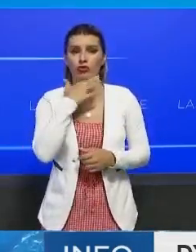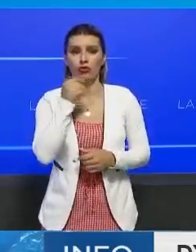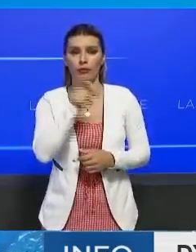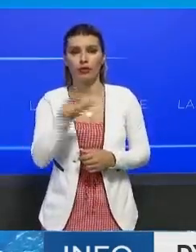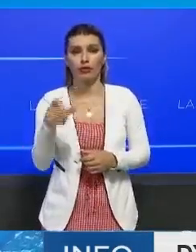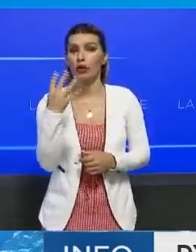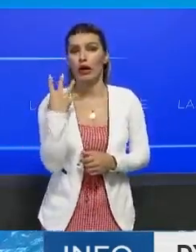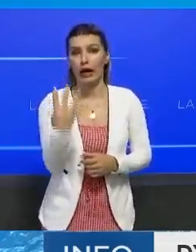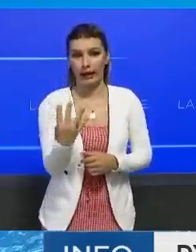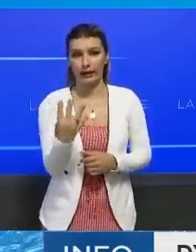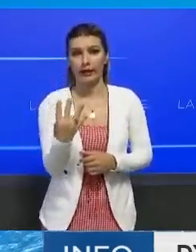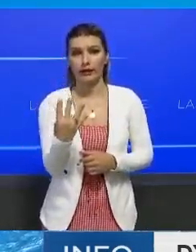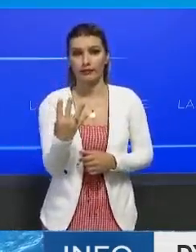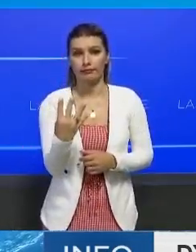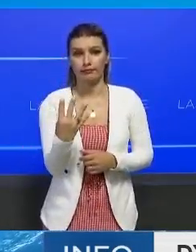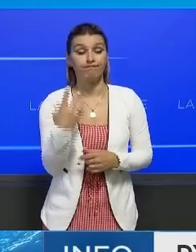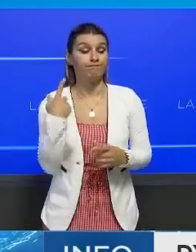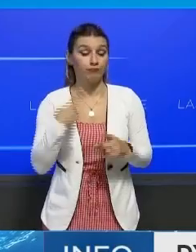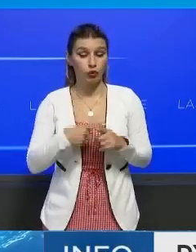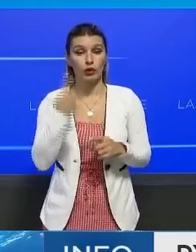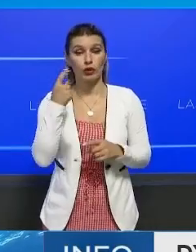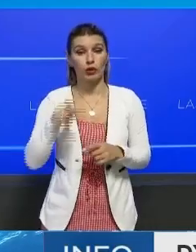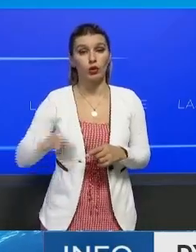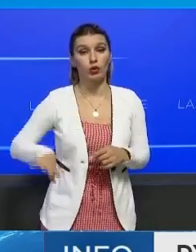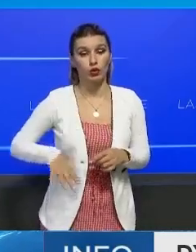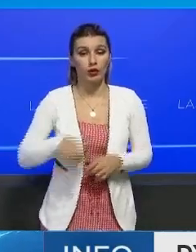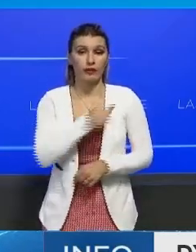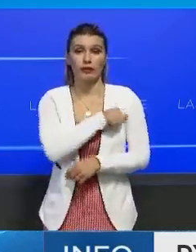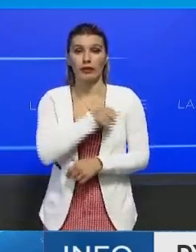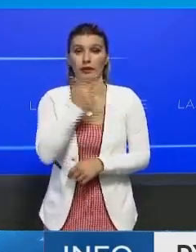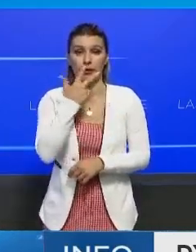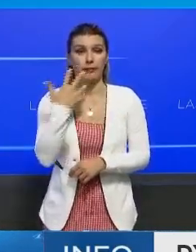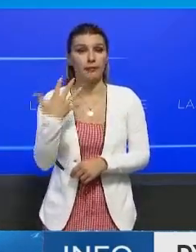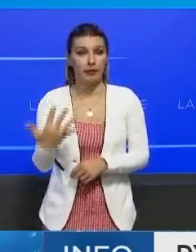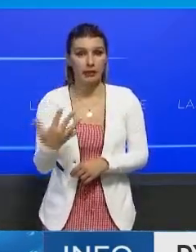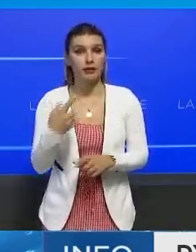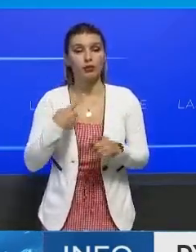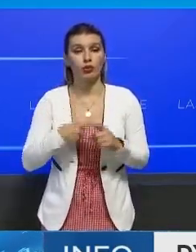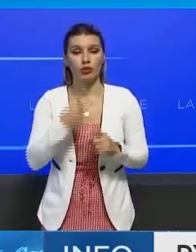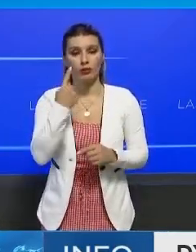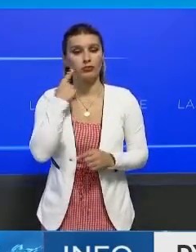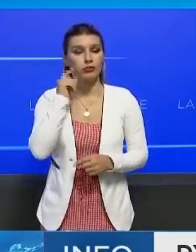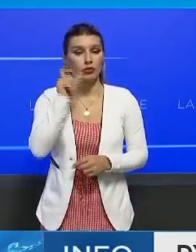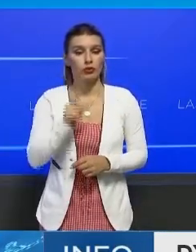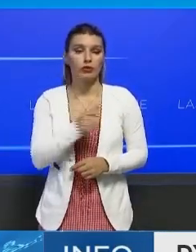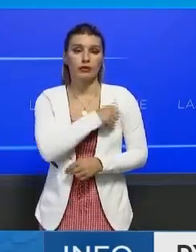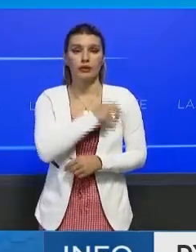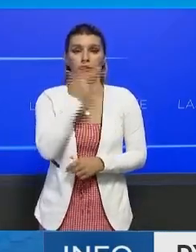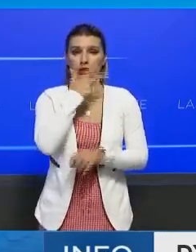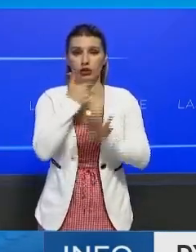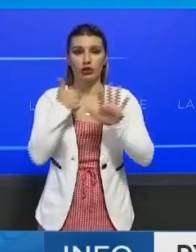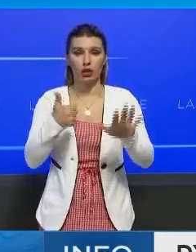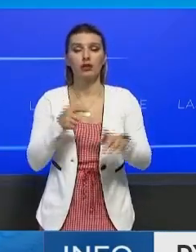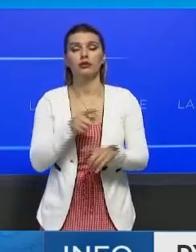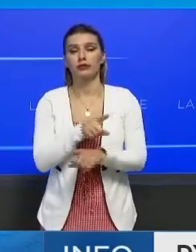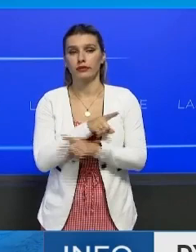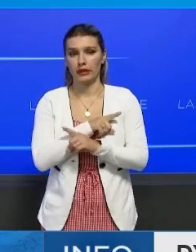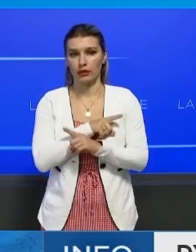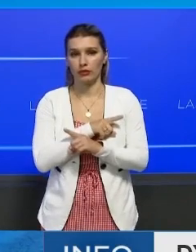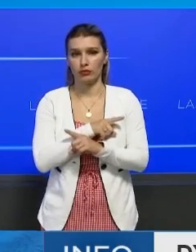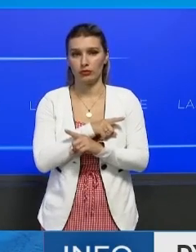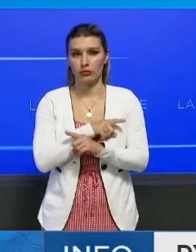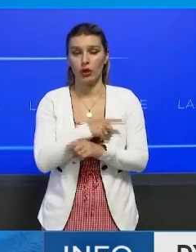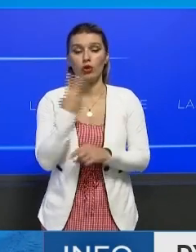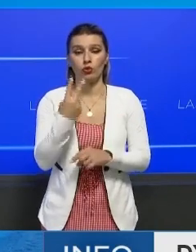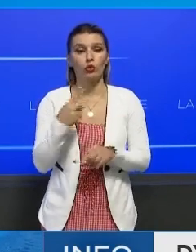4 persona, ku si pasoj një grua e moshës 35 vjeç dhe një buri moshës 36 vjeç kanë ndruar jetë,